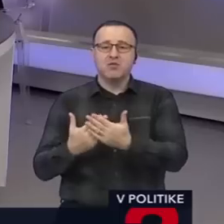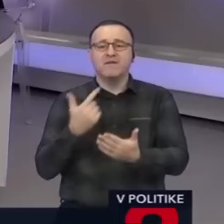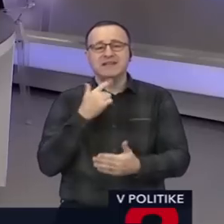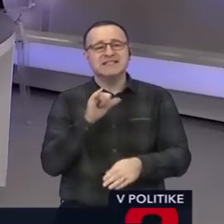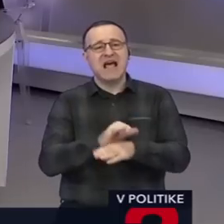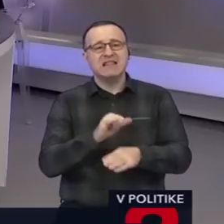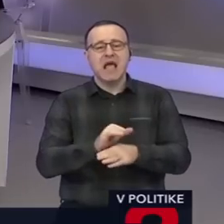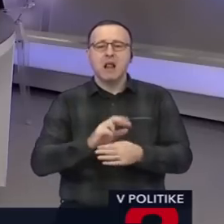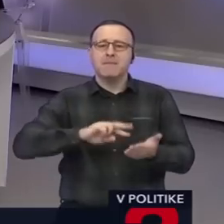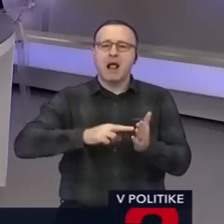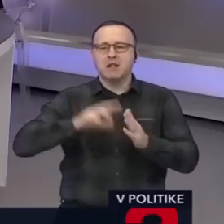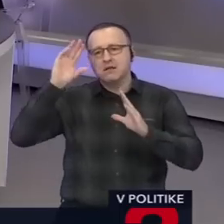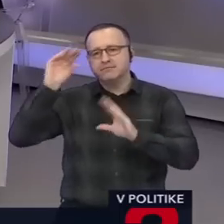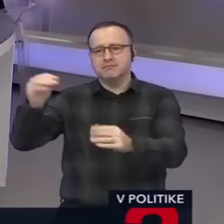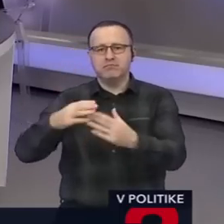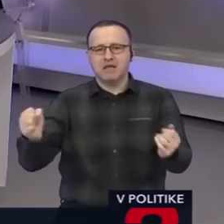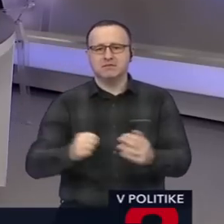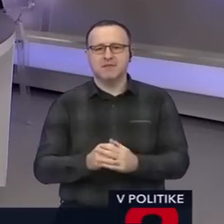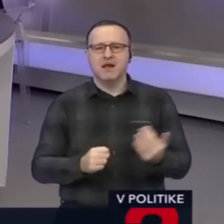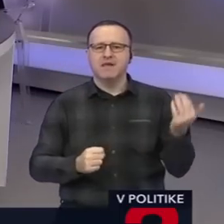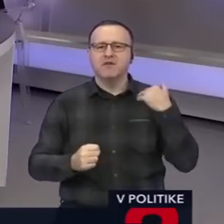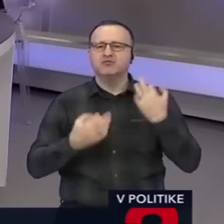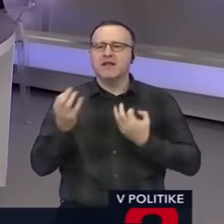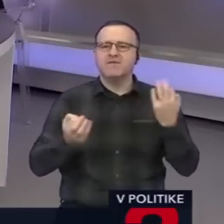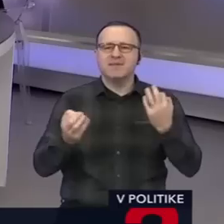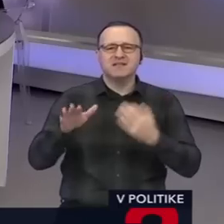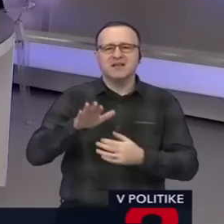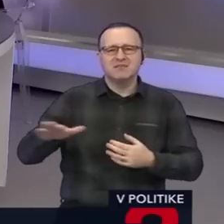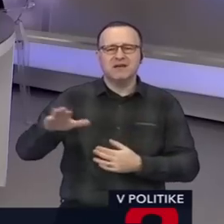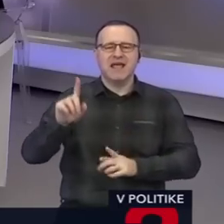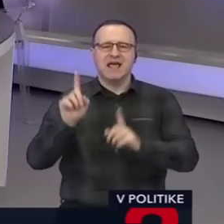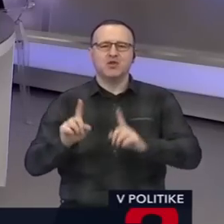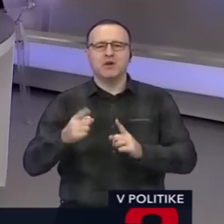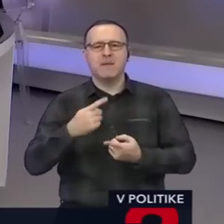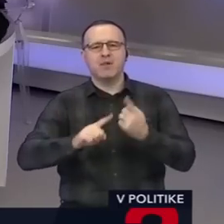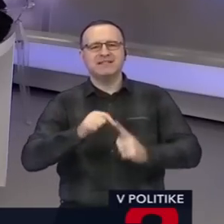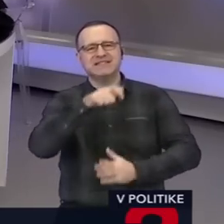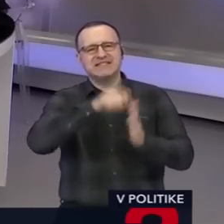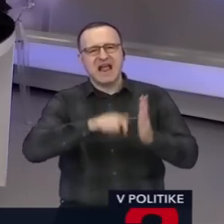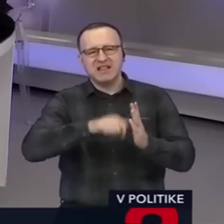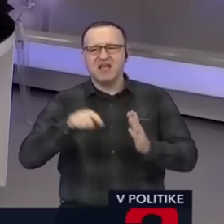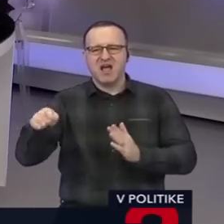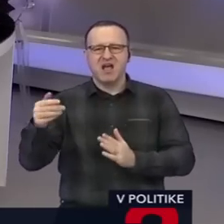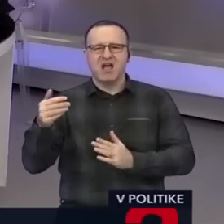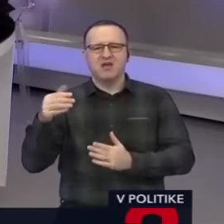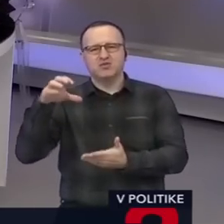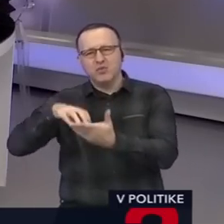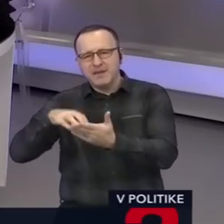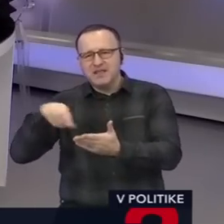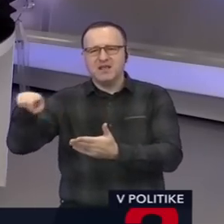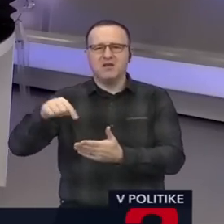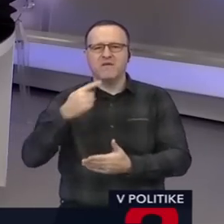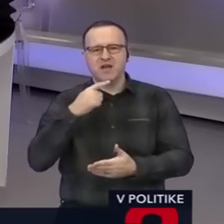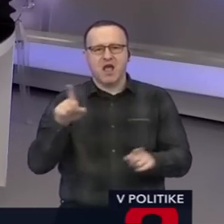sme. Dezinformačná scéna a niektoré opozičné politické strany vám vyčítajú, že to isté ste tvrdili aj o obrannom